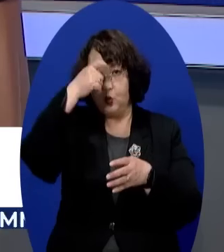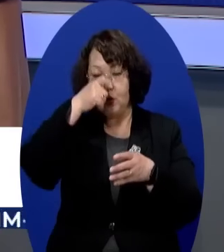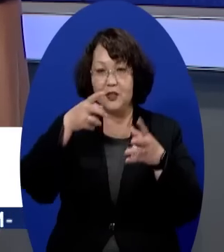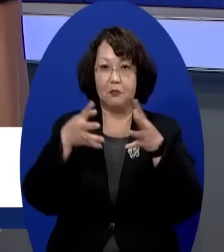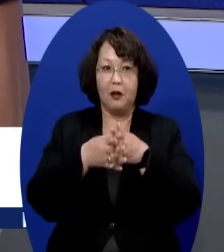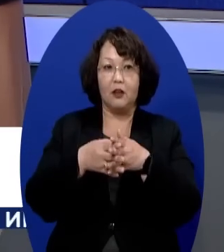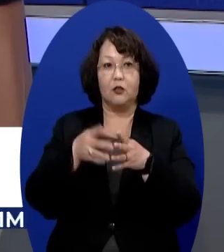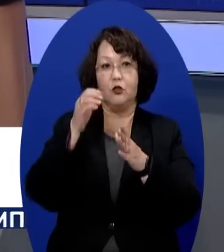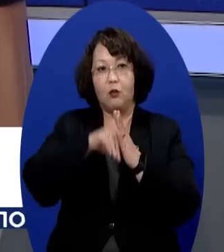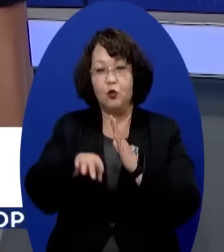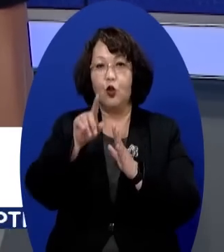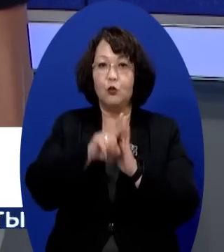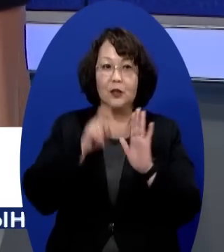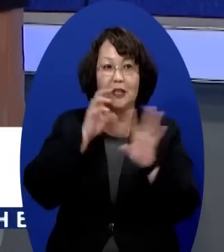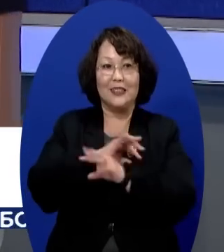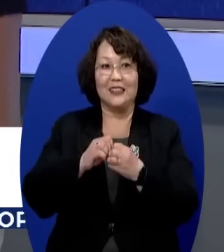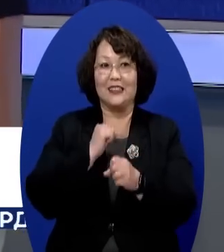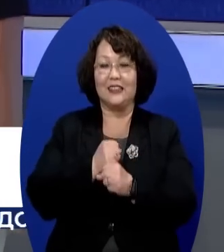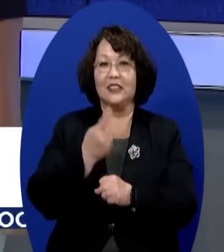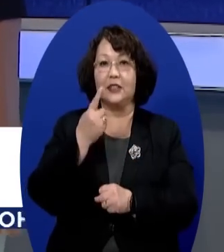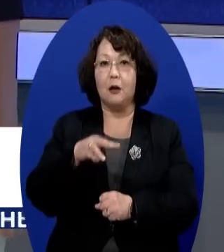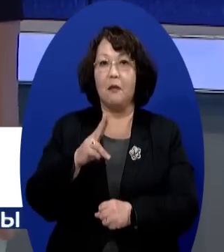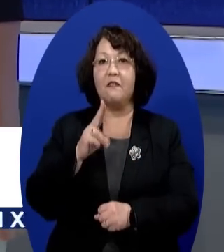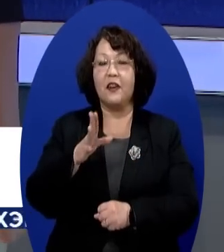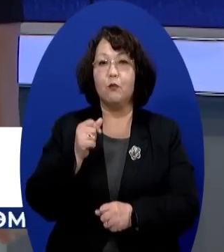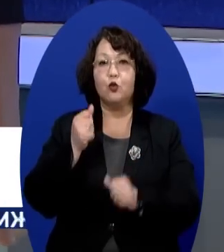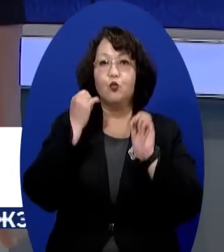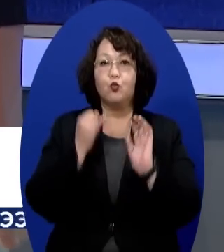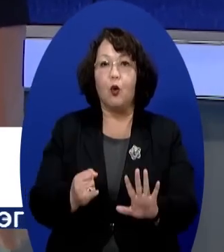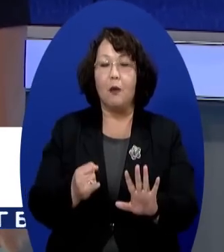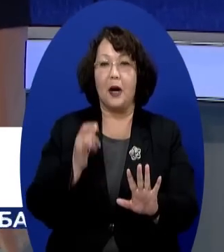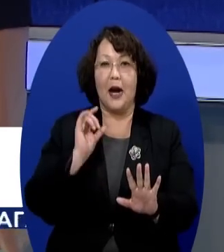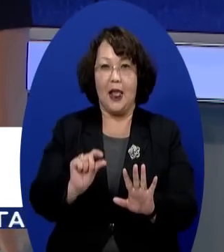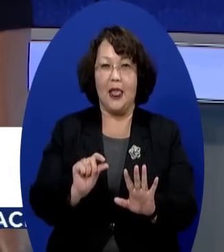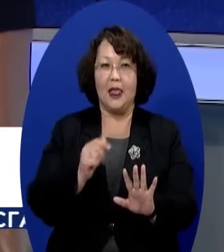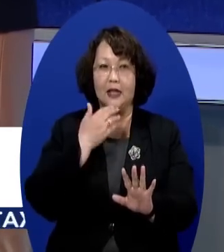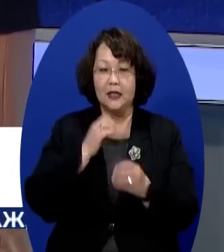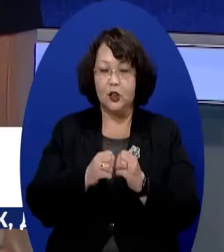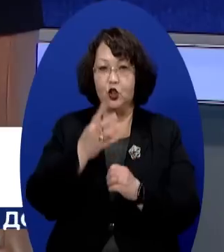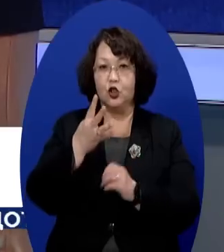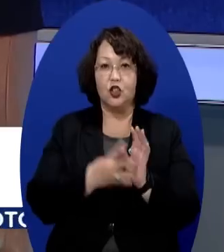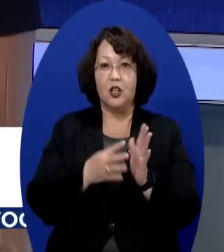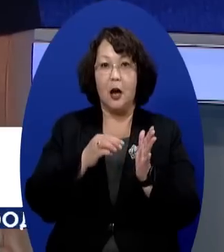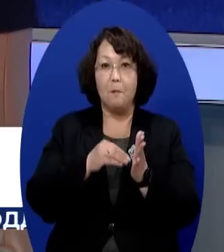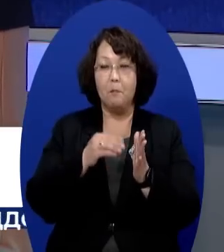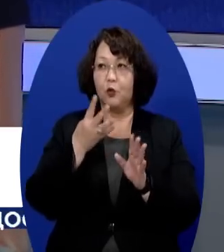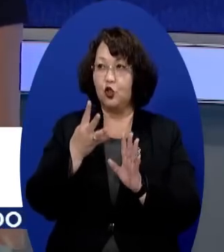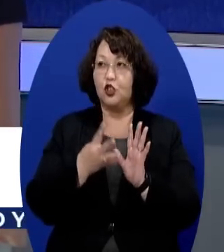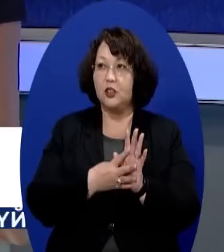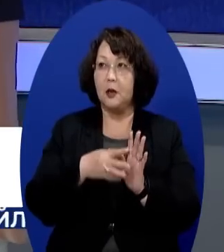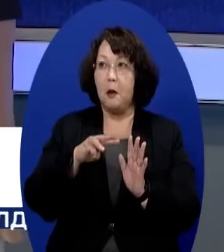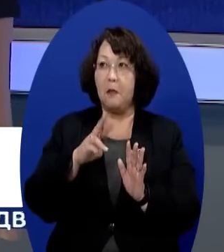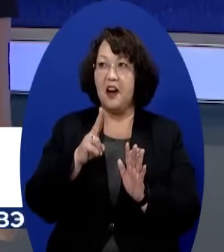хэрэгжүүлсэн. Ингээдтэй орон сууцны 1 м квадрат талбайг 60,000 төгрөгөөр үнэлсэн байна. За энэ нь бол 49 м квадрат талбай